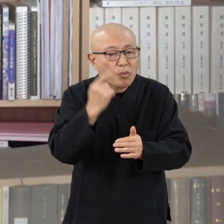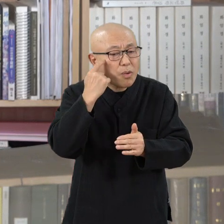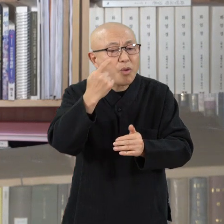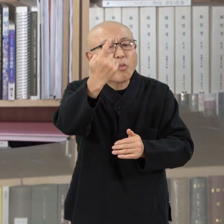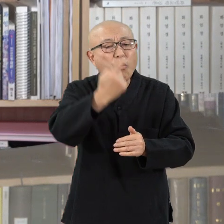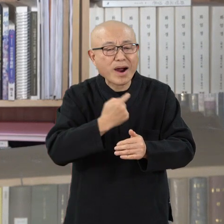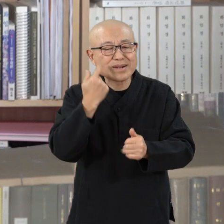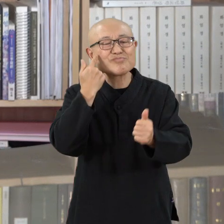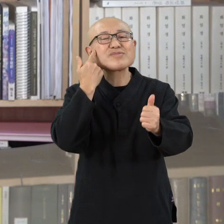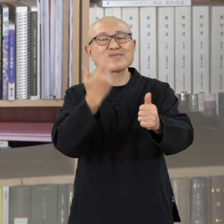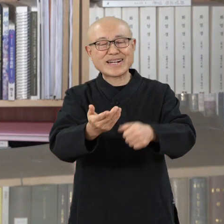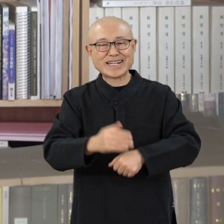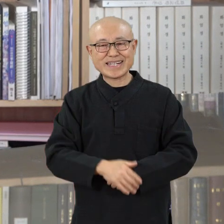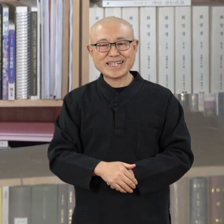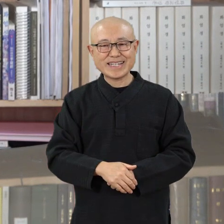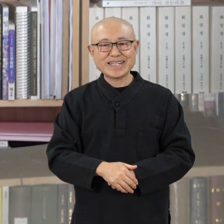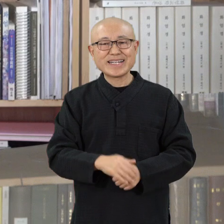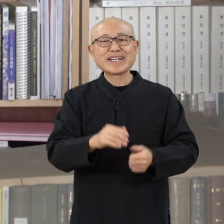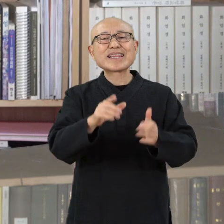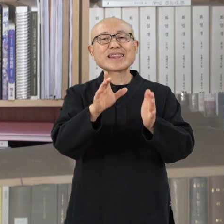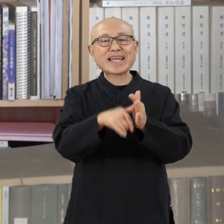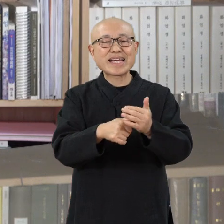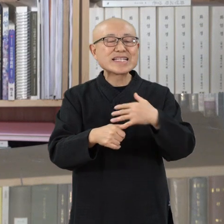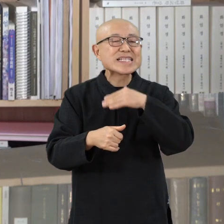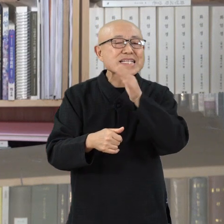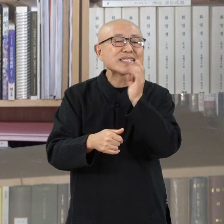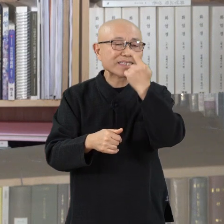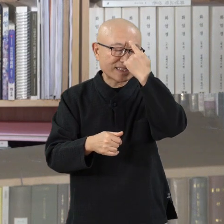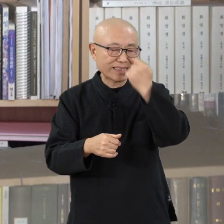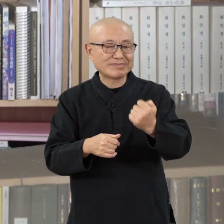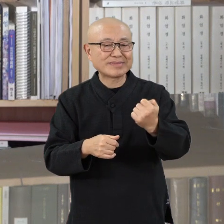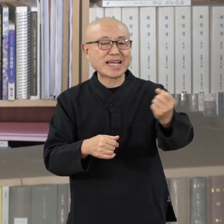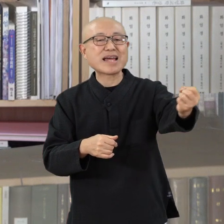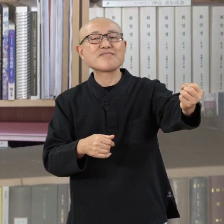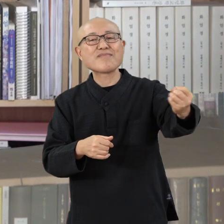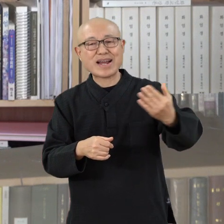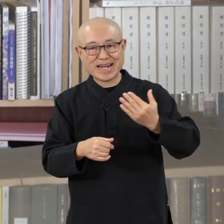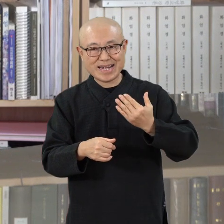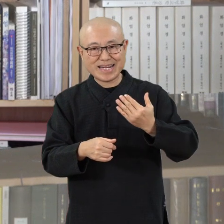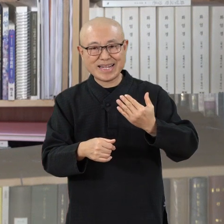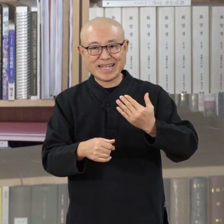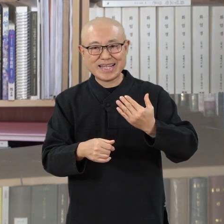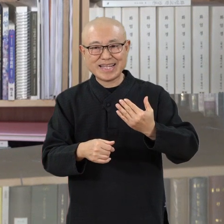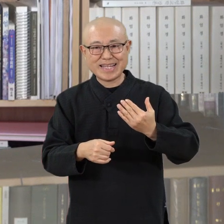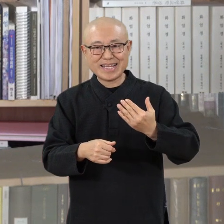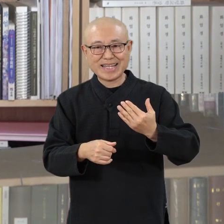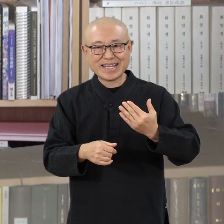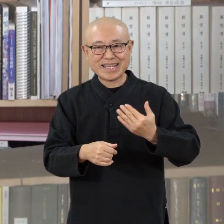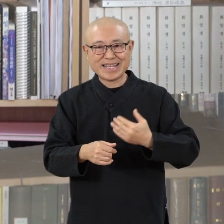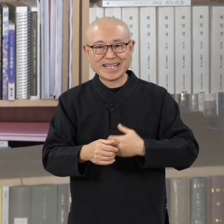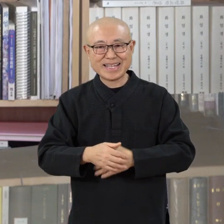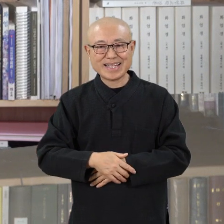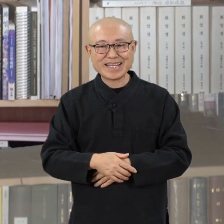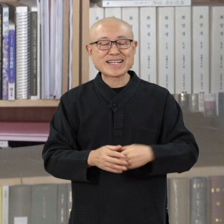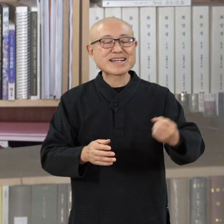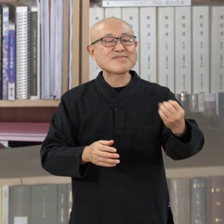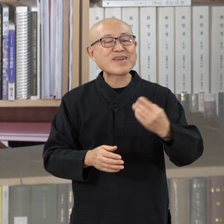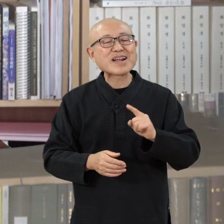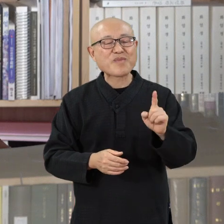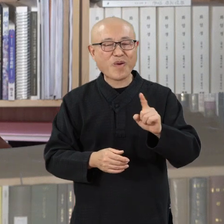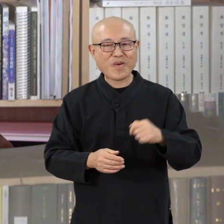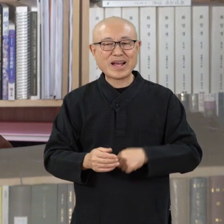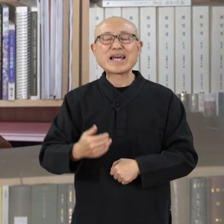이제 묻습니다. 그러니까 그 백발이 그 성성한 여정선사께서 휙 돌아다